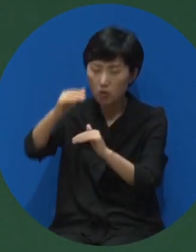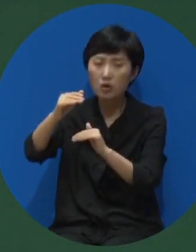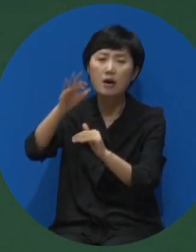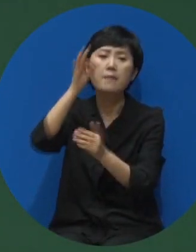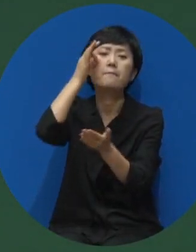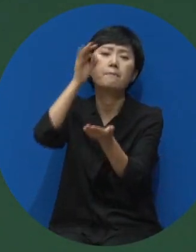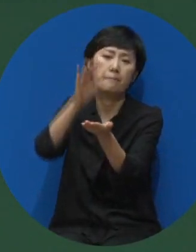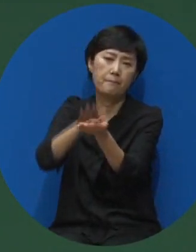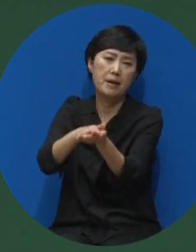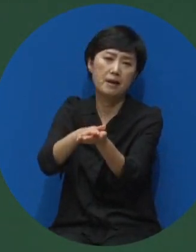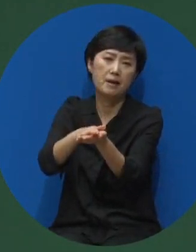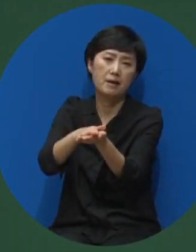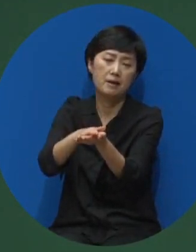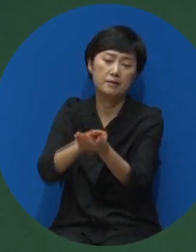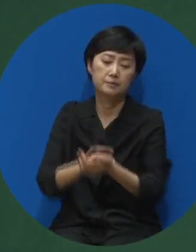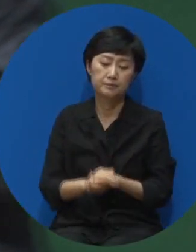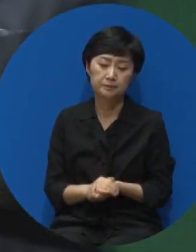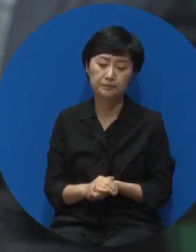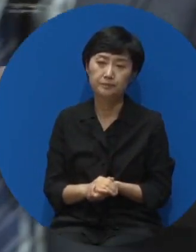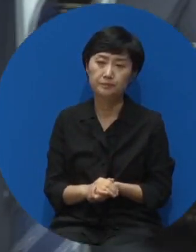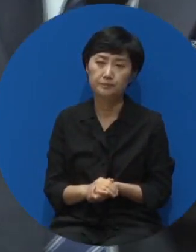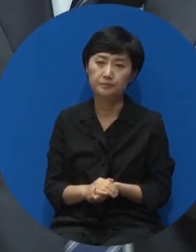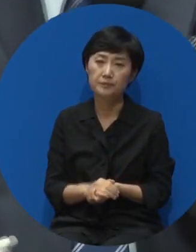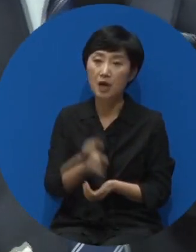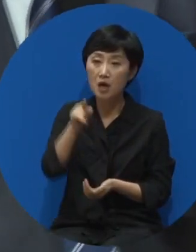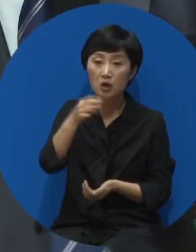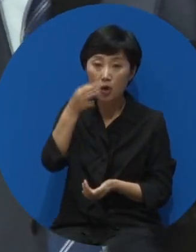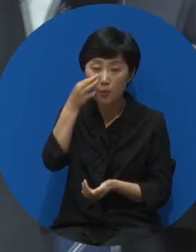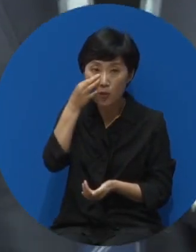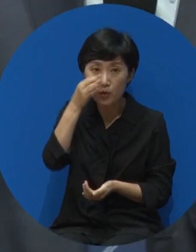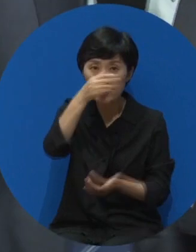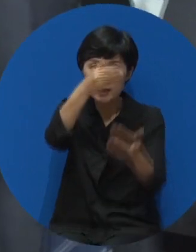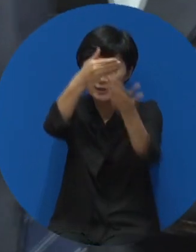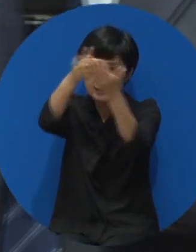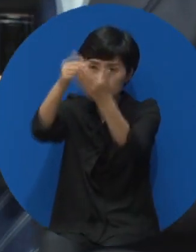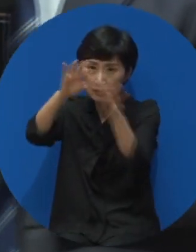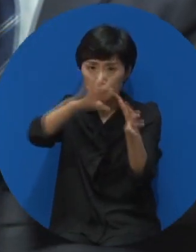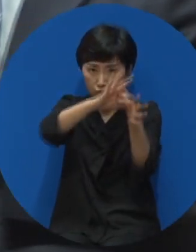이걸 보면은 몇 가지 발견이 돼요. 근데 これを